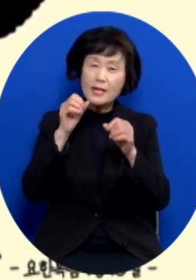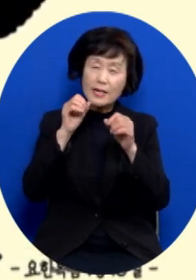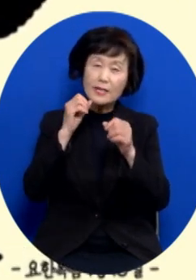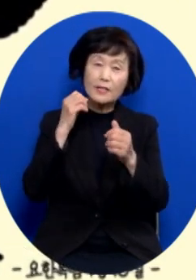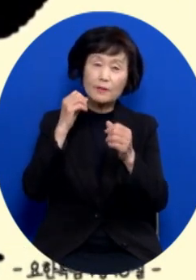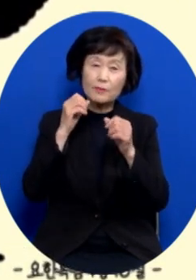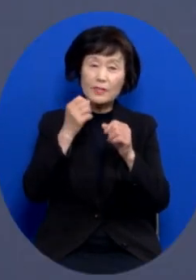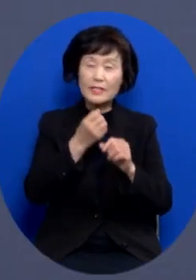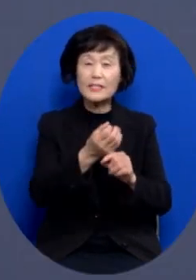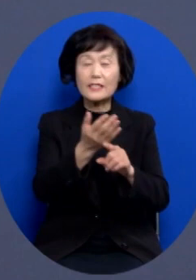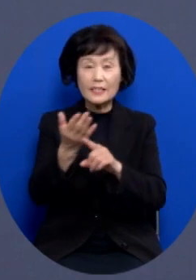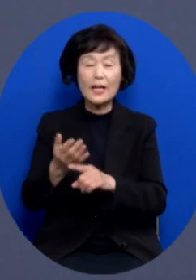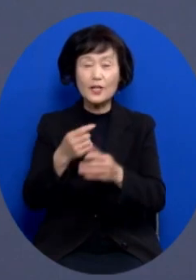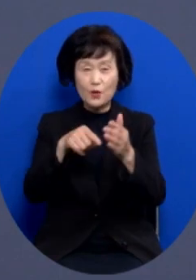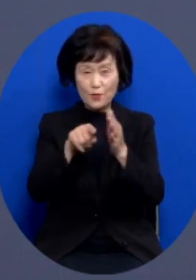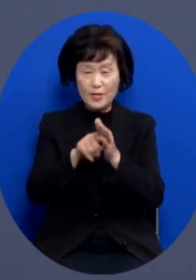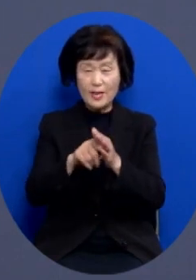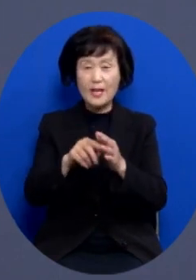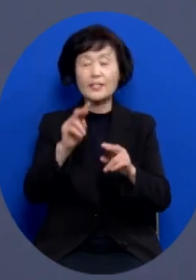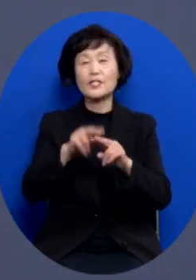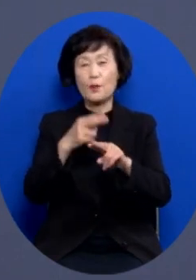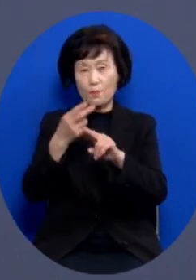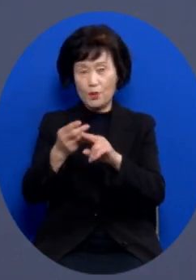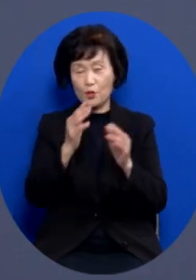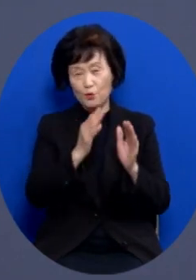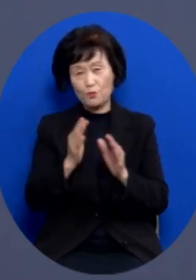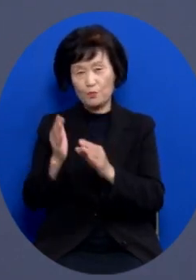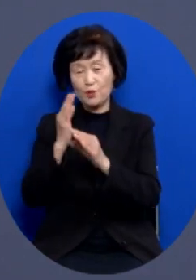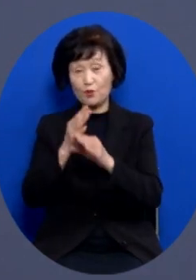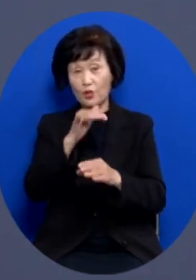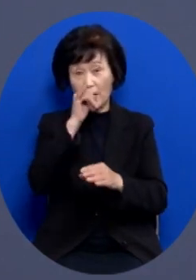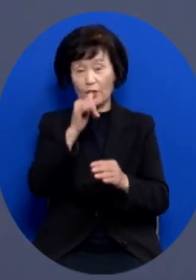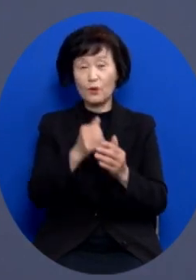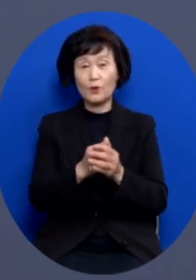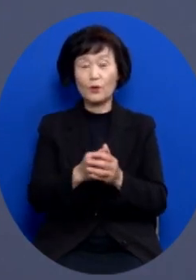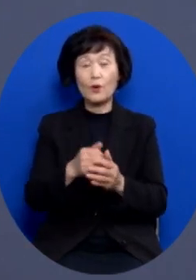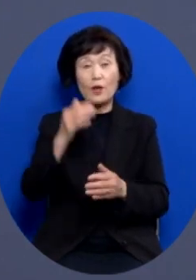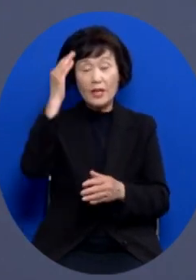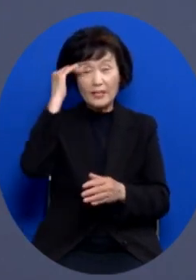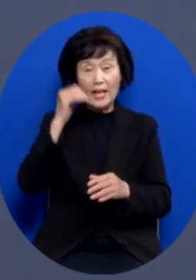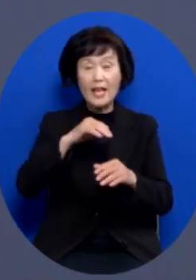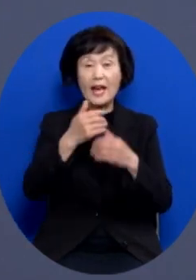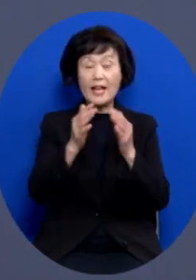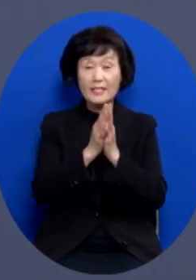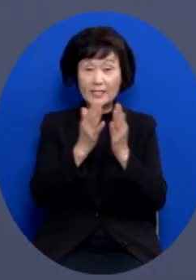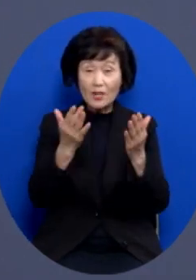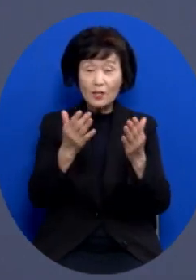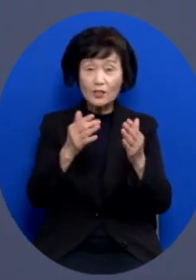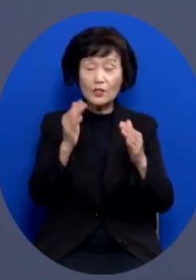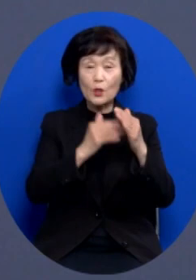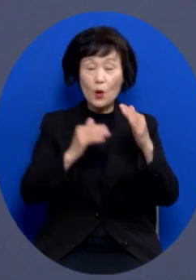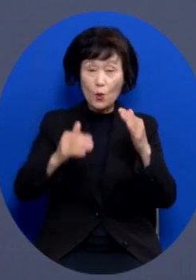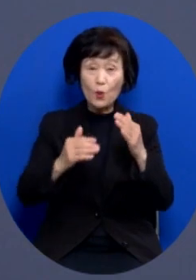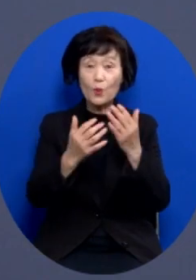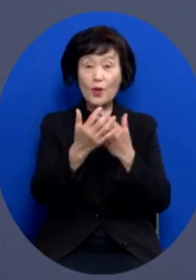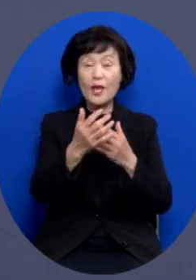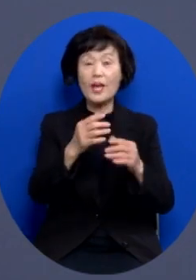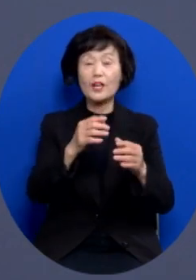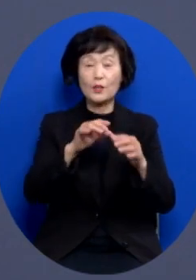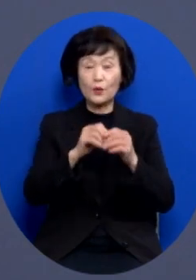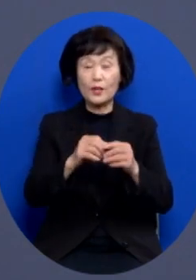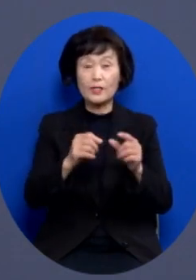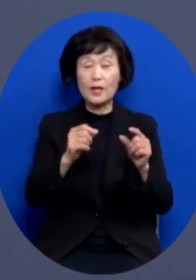그런 선물을 준비하고 있고요 그리고 저희들이 대한성서공회를 통해서 파키스탄 선교지의